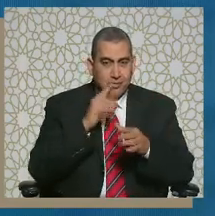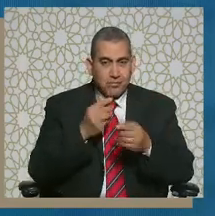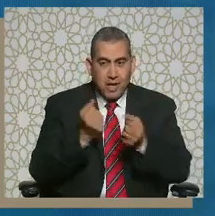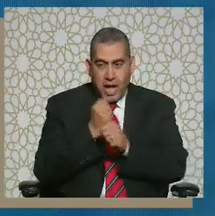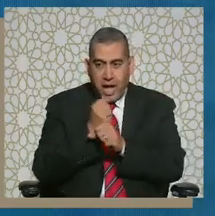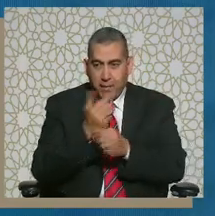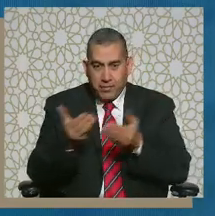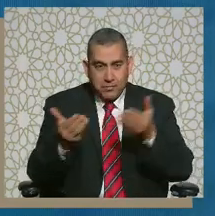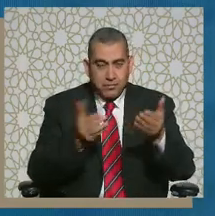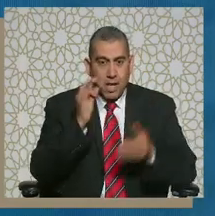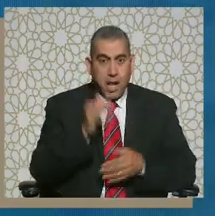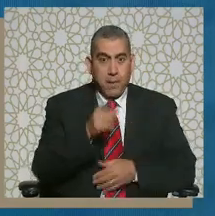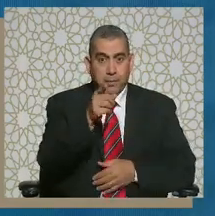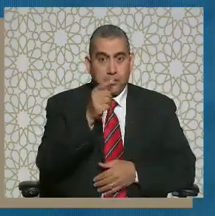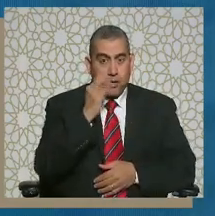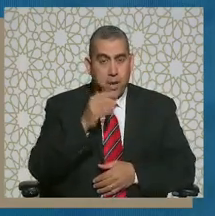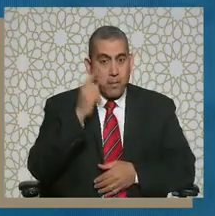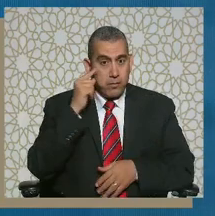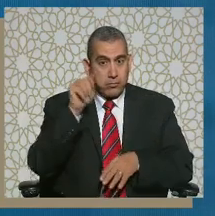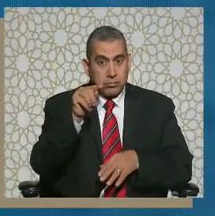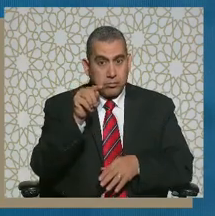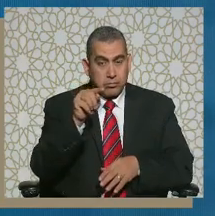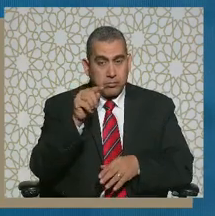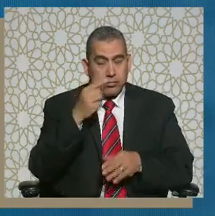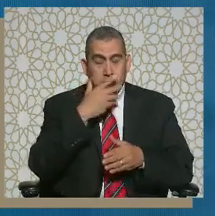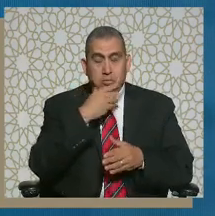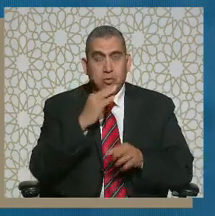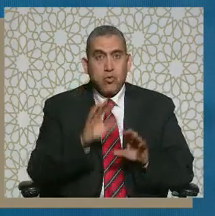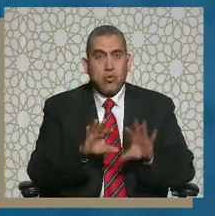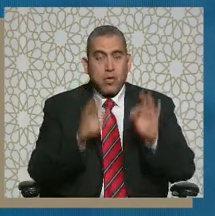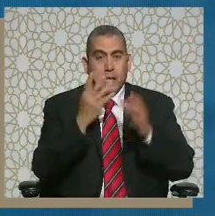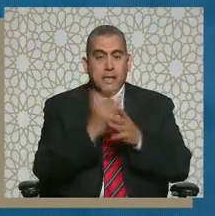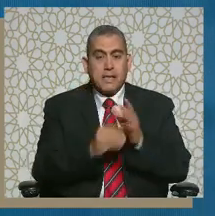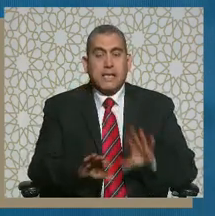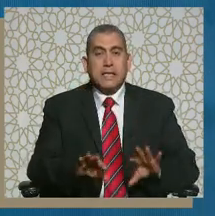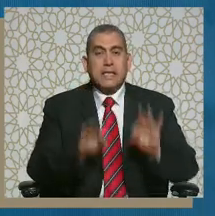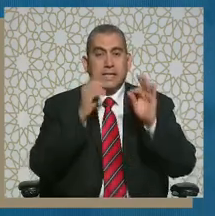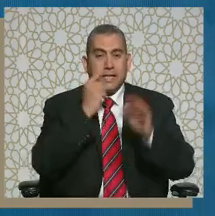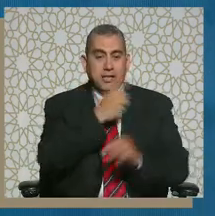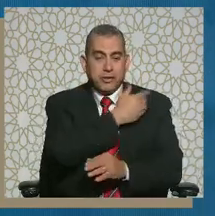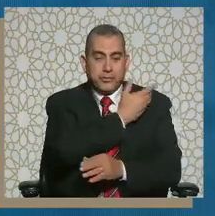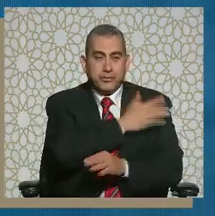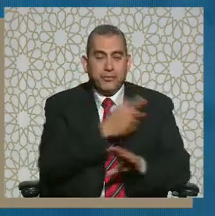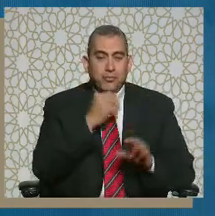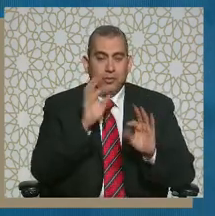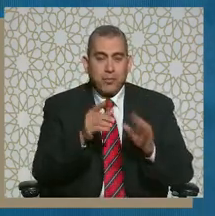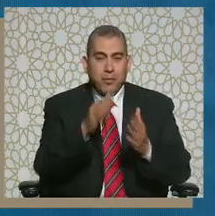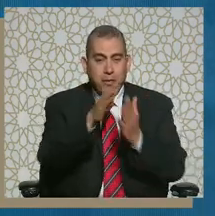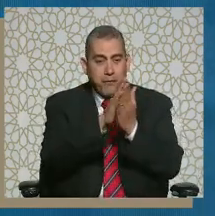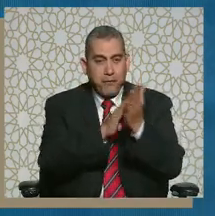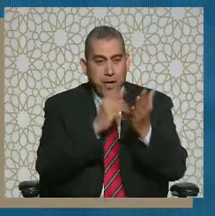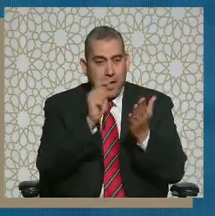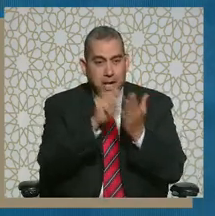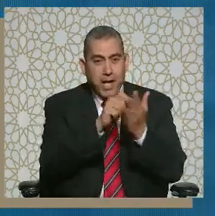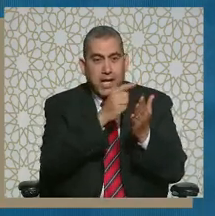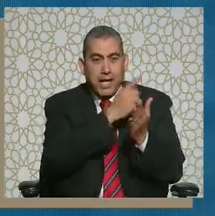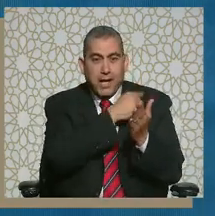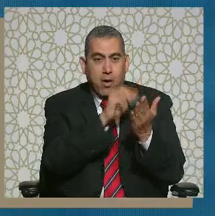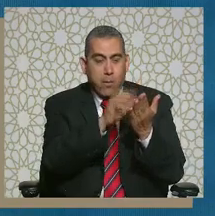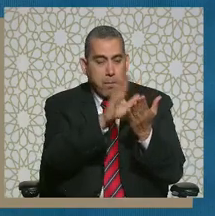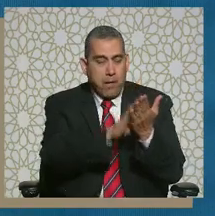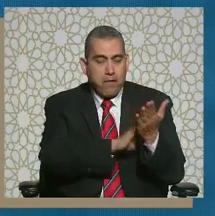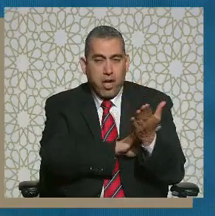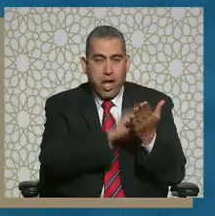ده عشان تكون صوره الميلاد الجديد لازم تسلم من كل